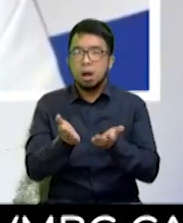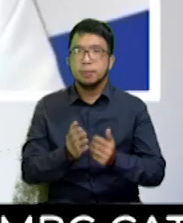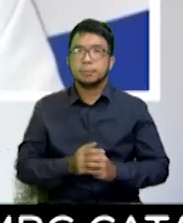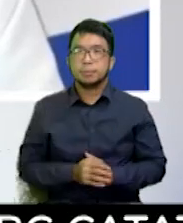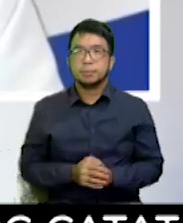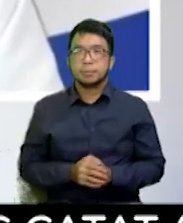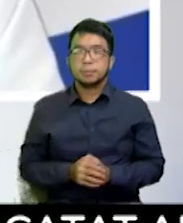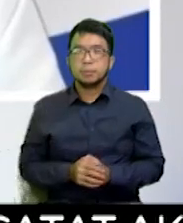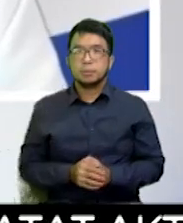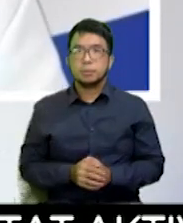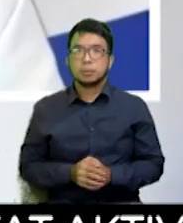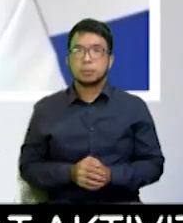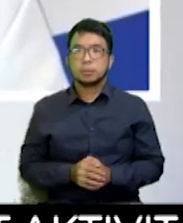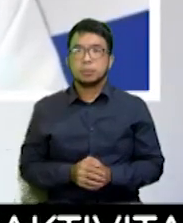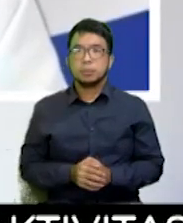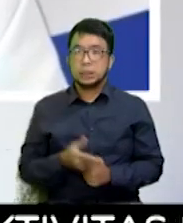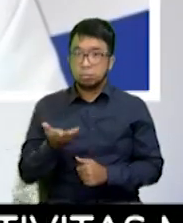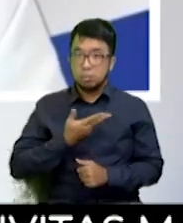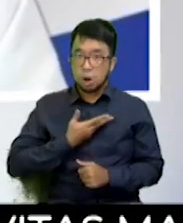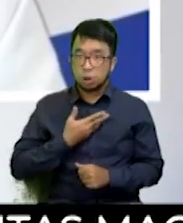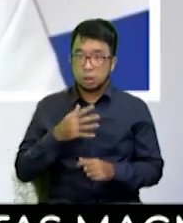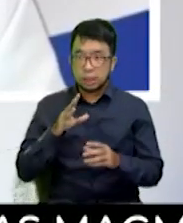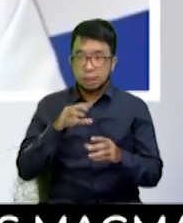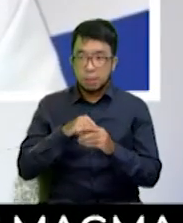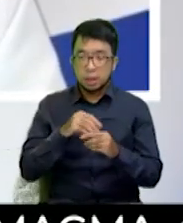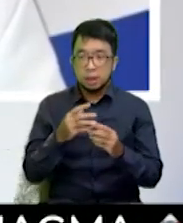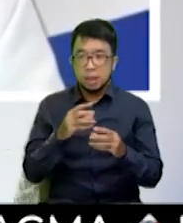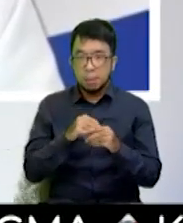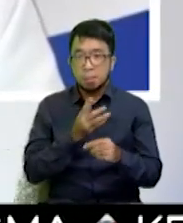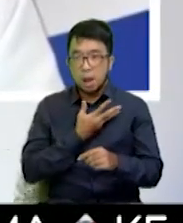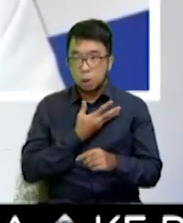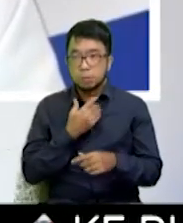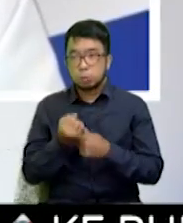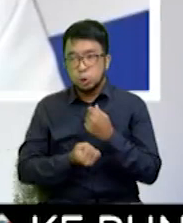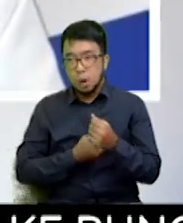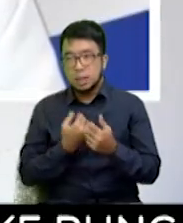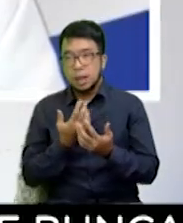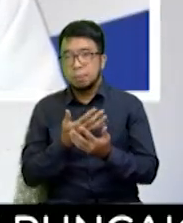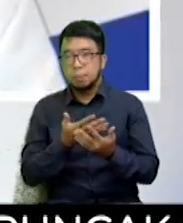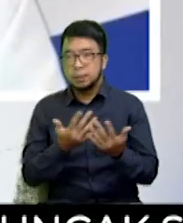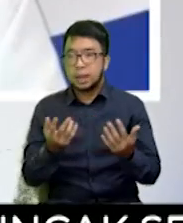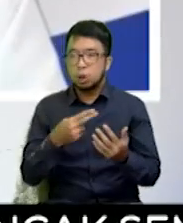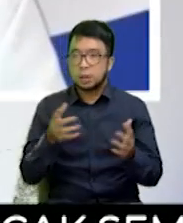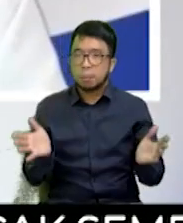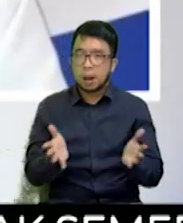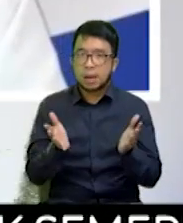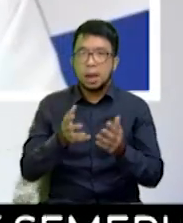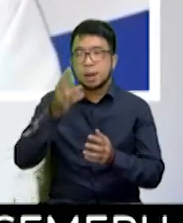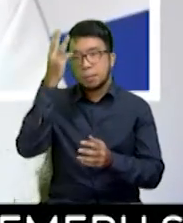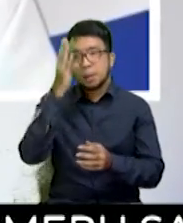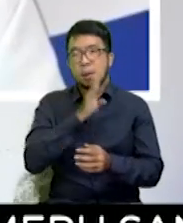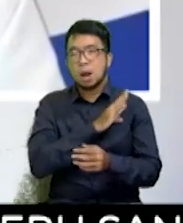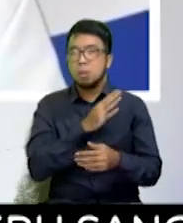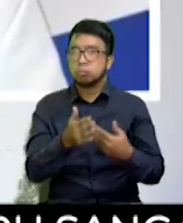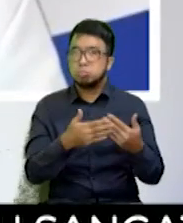yang bersangkutan memang ingin berjuang bagi kemajuan masyarakat dan ekonomi Kalimantan Barat. Ya, jadi saya minta agar